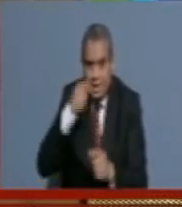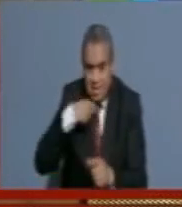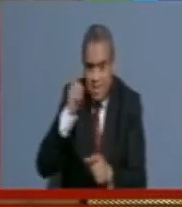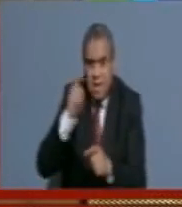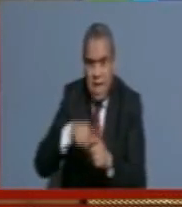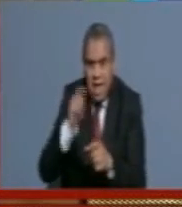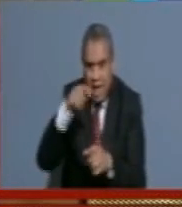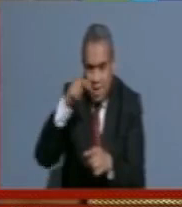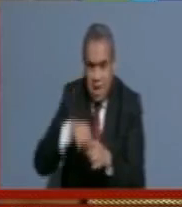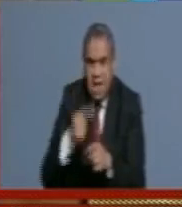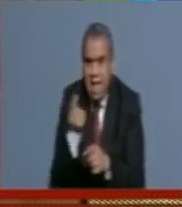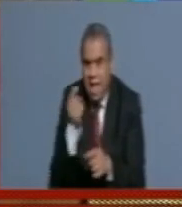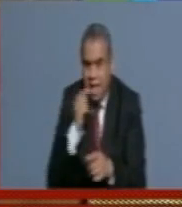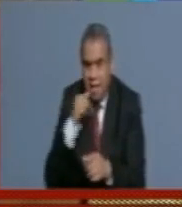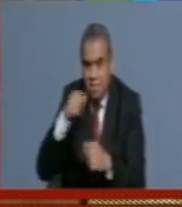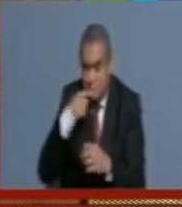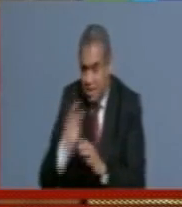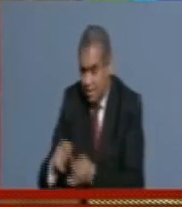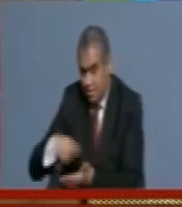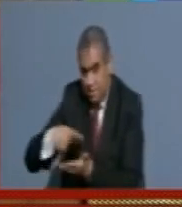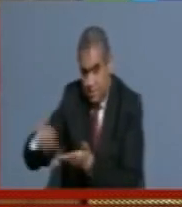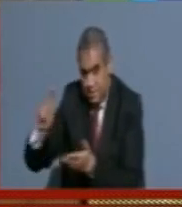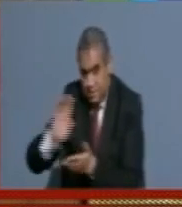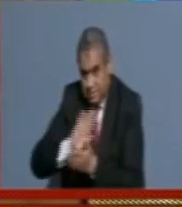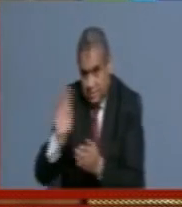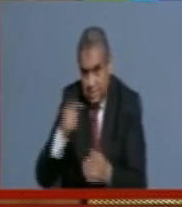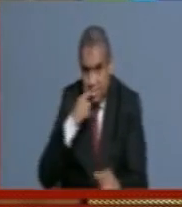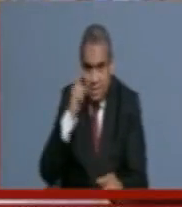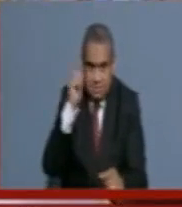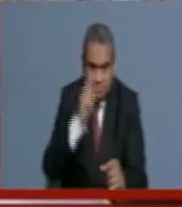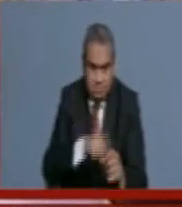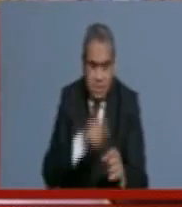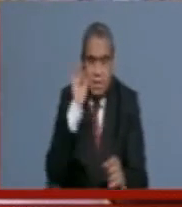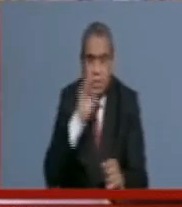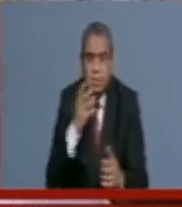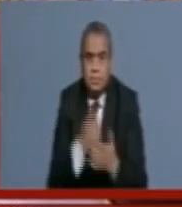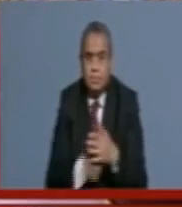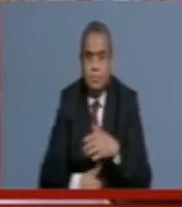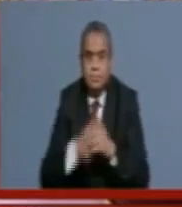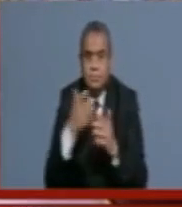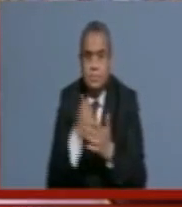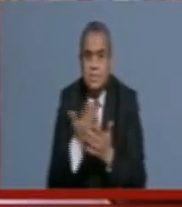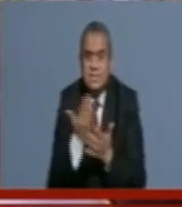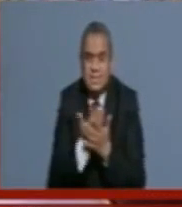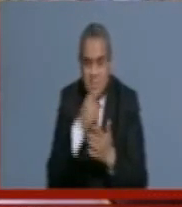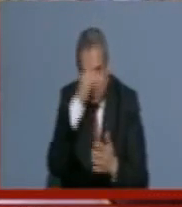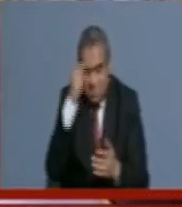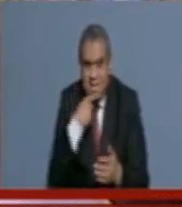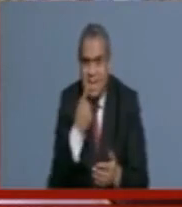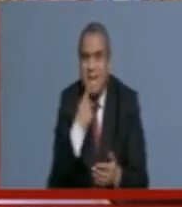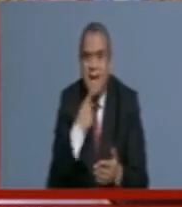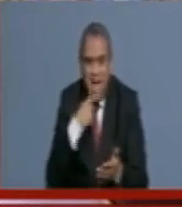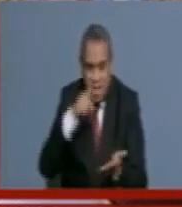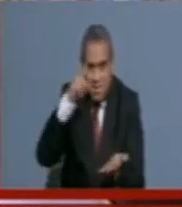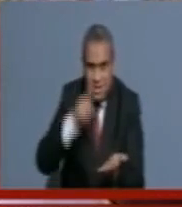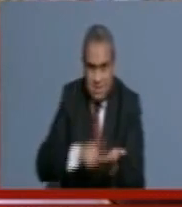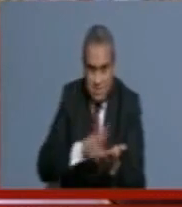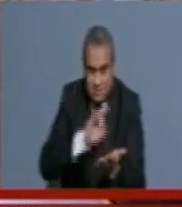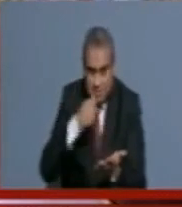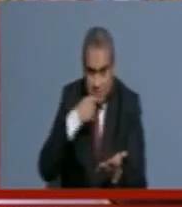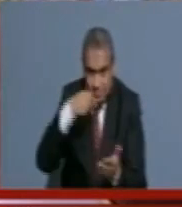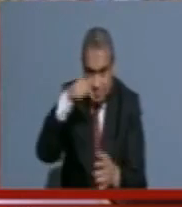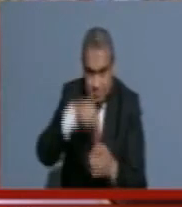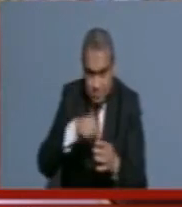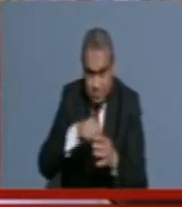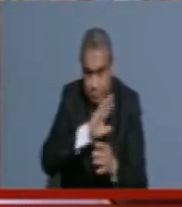الحبر الفسفوري ده من احدى الضمانات المتواجده بعدم تكرار الصوت، لان الحبر الفسفوري من مواصفاته انه